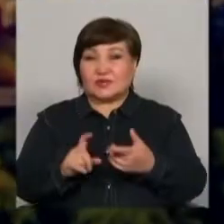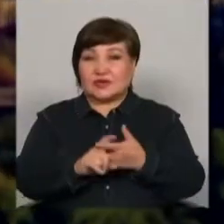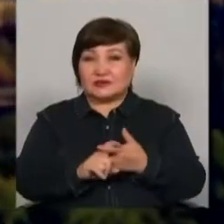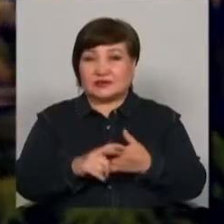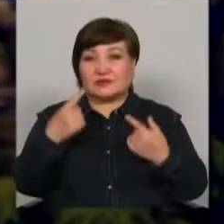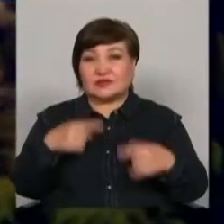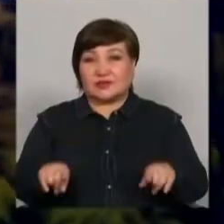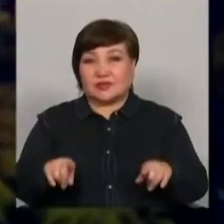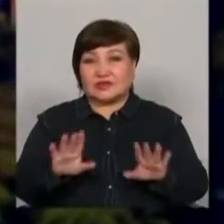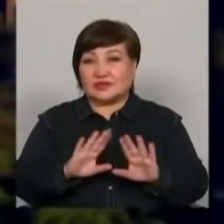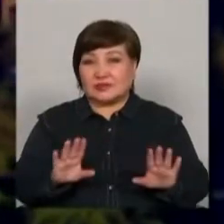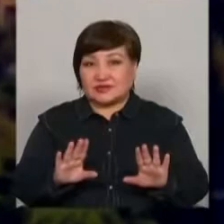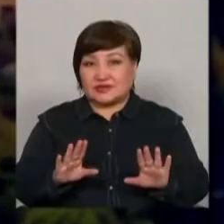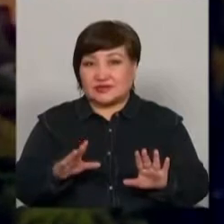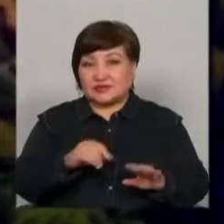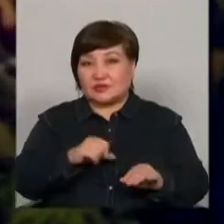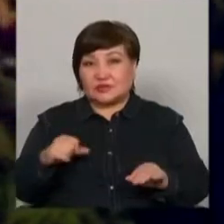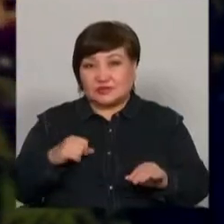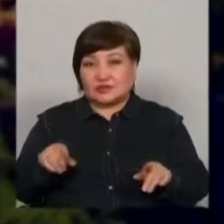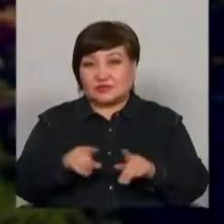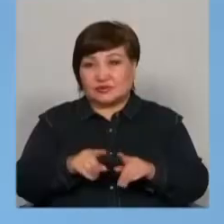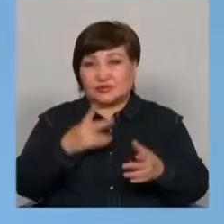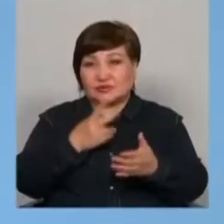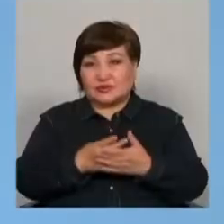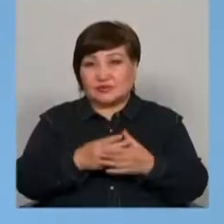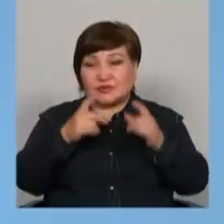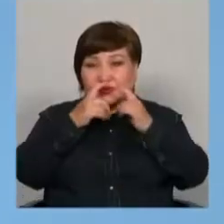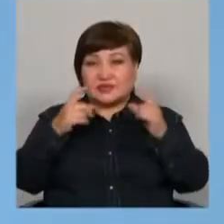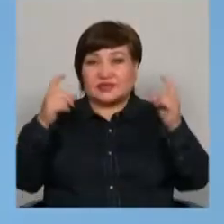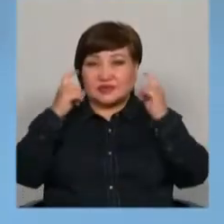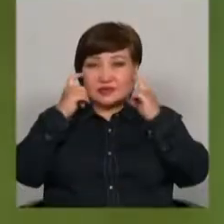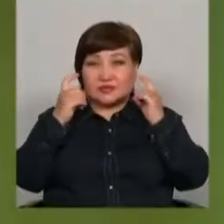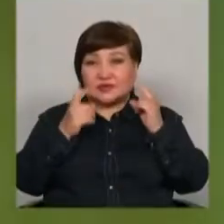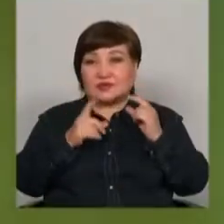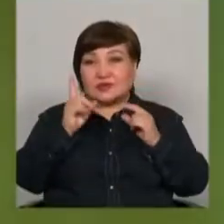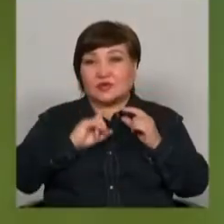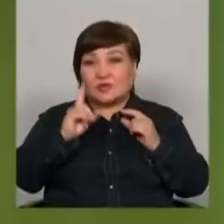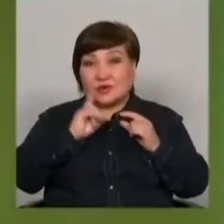емес. Өзіміз егерде жаңағы сақтық шараларын ұстап жүрсек, бетпердемізді киіп, уақытша дүние ғой.